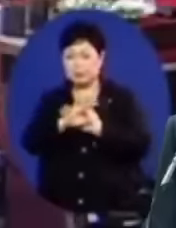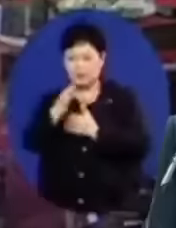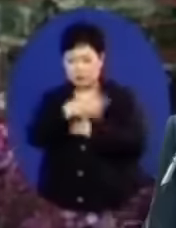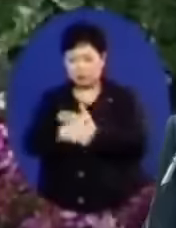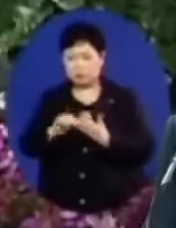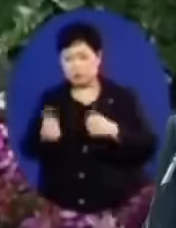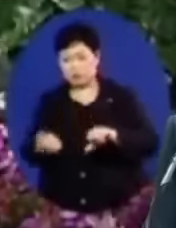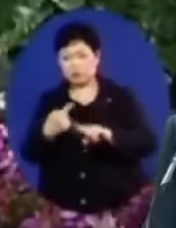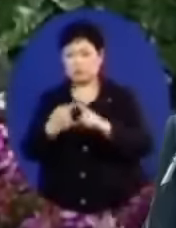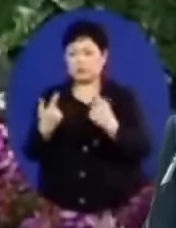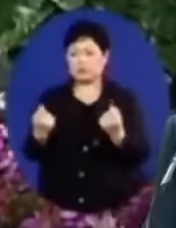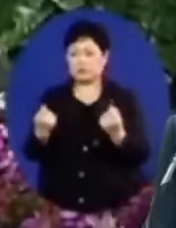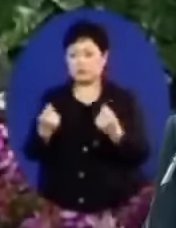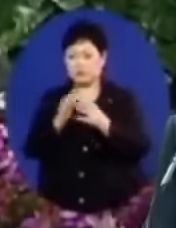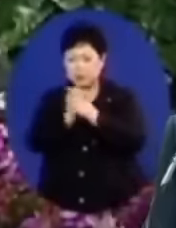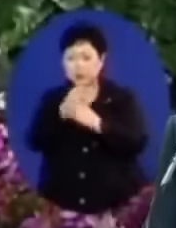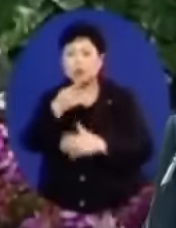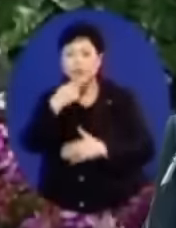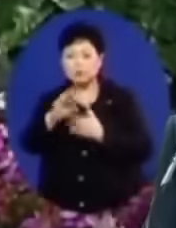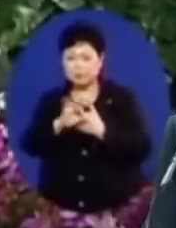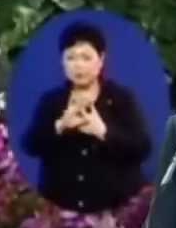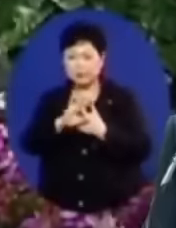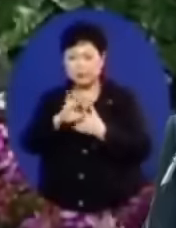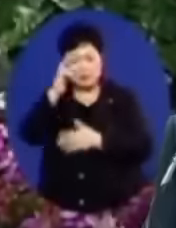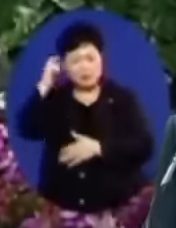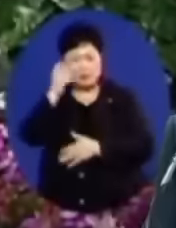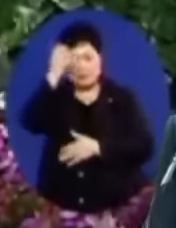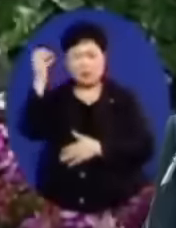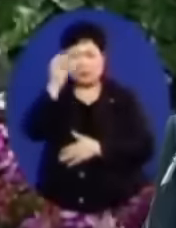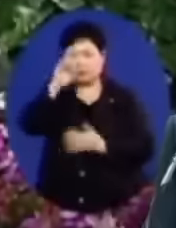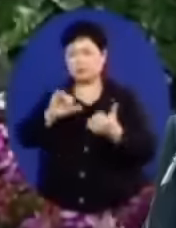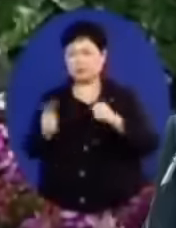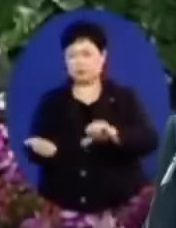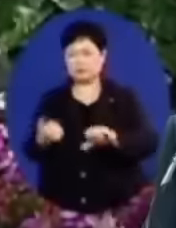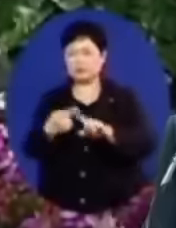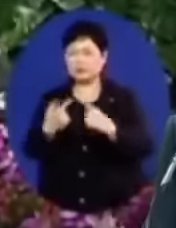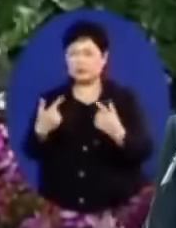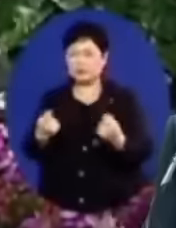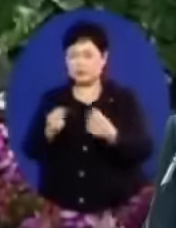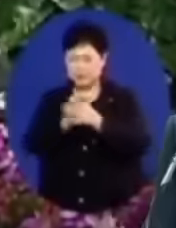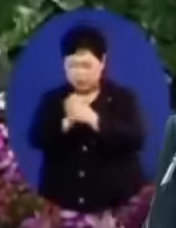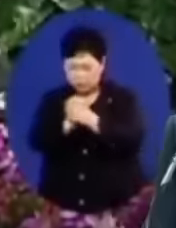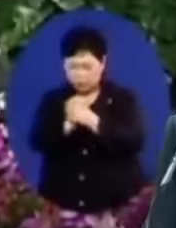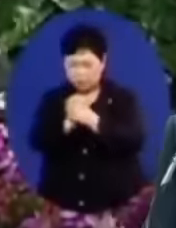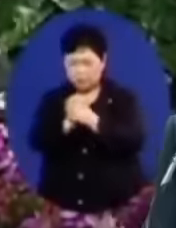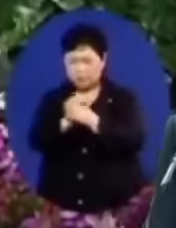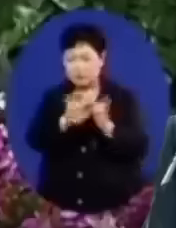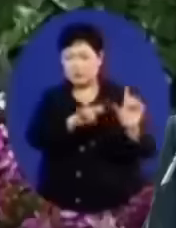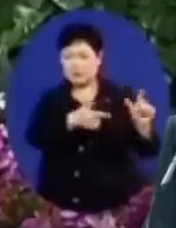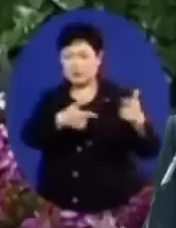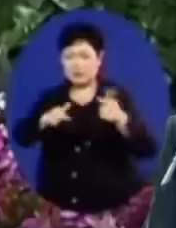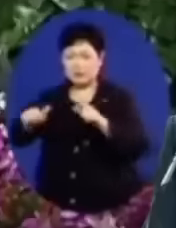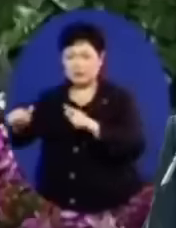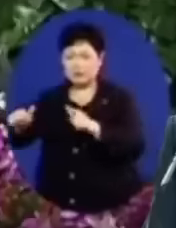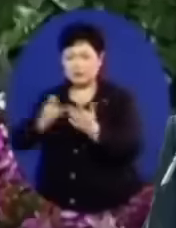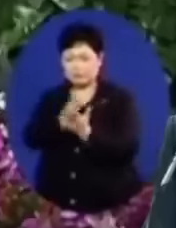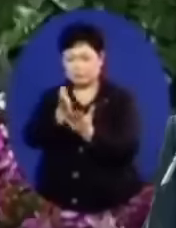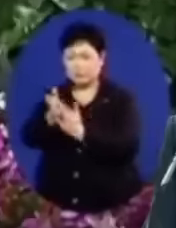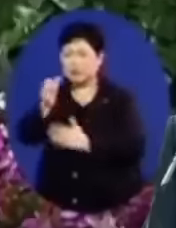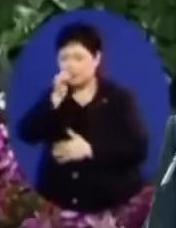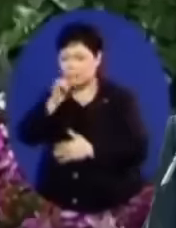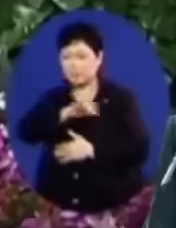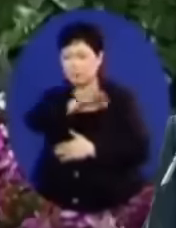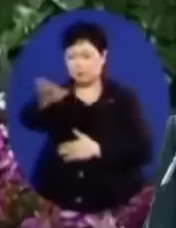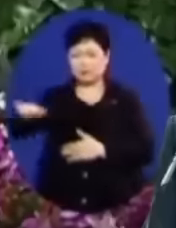죽습니다. 기도하지 않으면 영혼이 죽습니다. 기도는 여러 가지 형태가 있지만 오늘